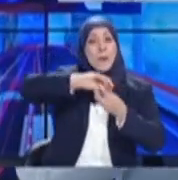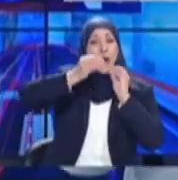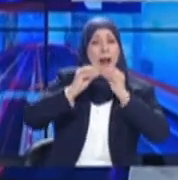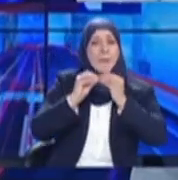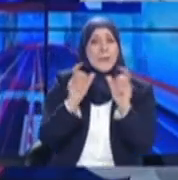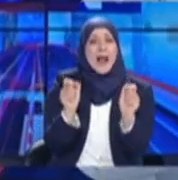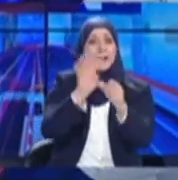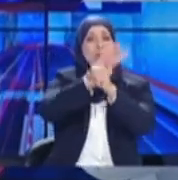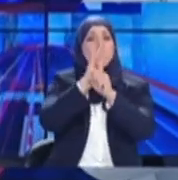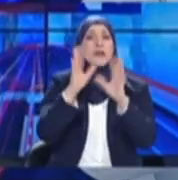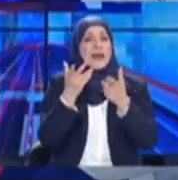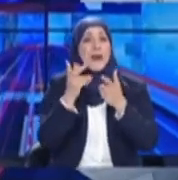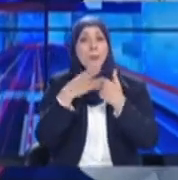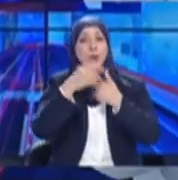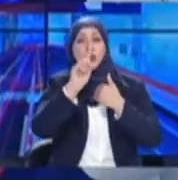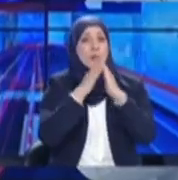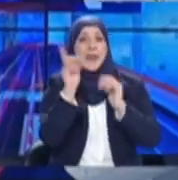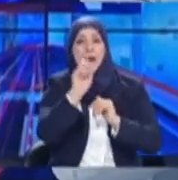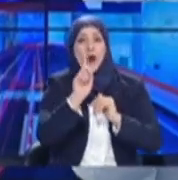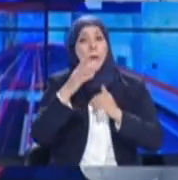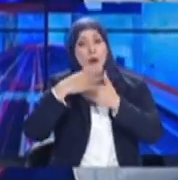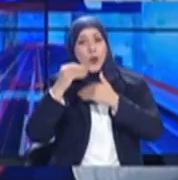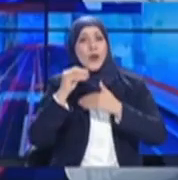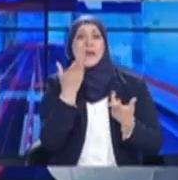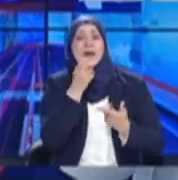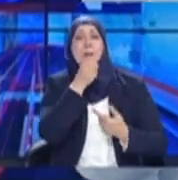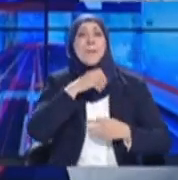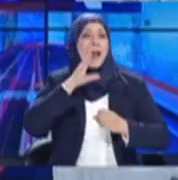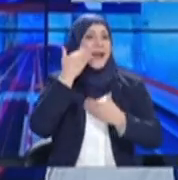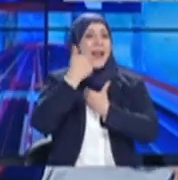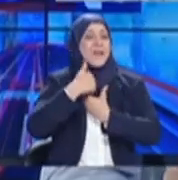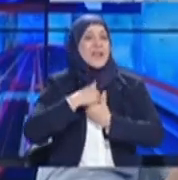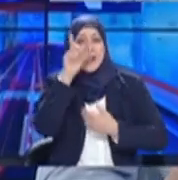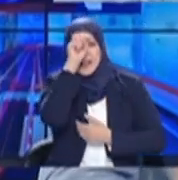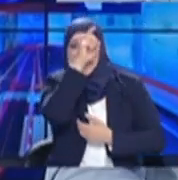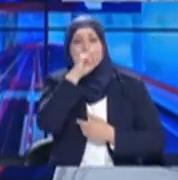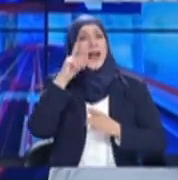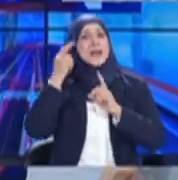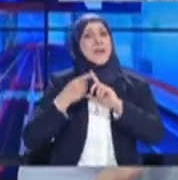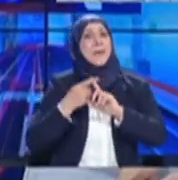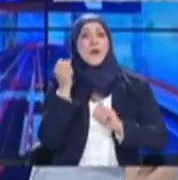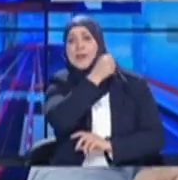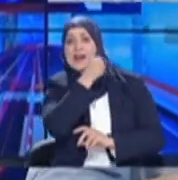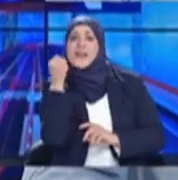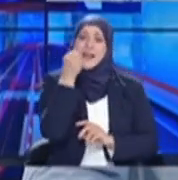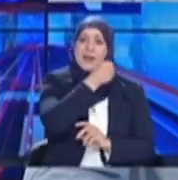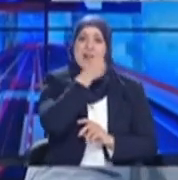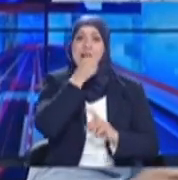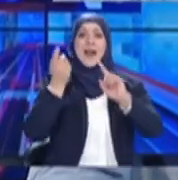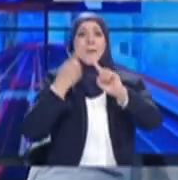نوع من ال التواصل وجه لوجه وجسد الجسد و رمزي ايضا حتى نخرج من